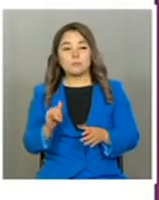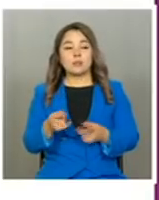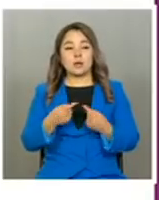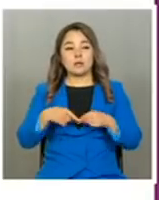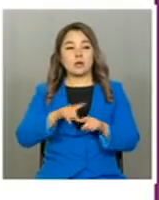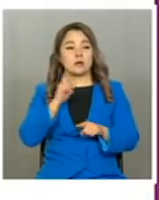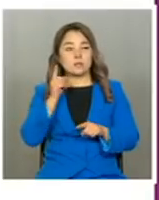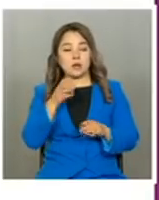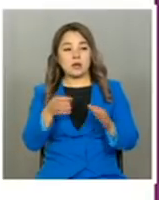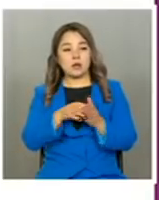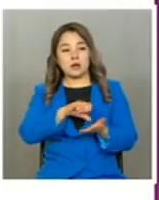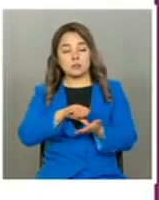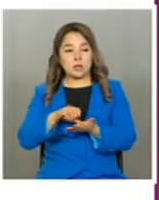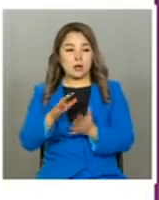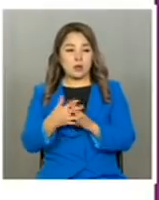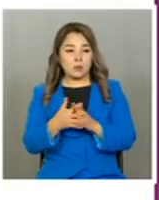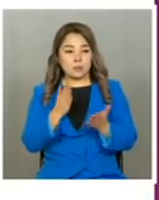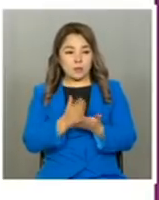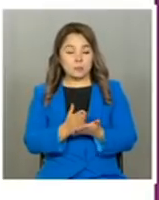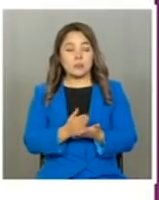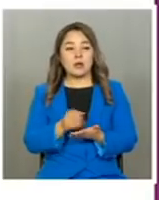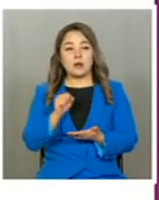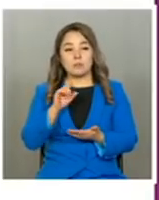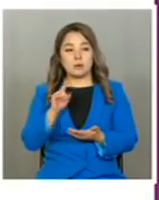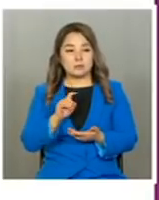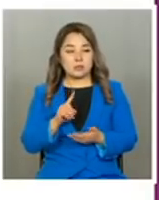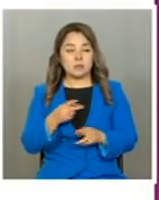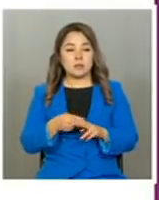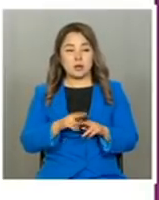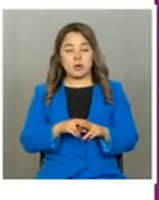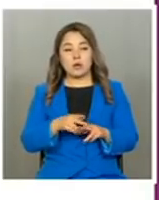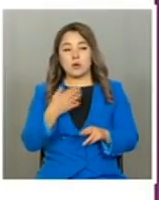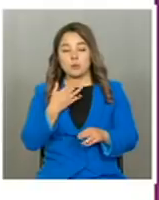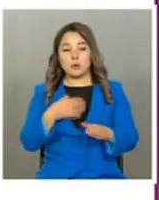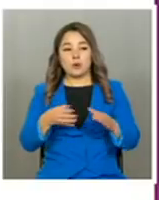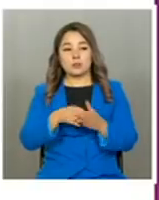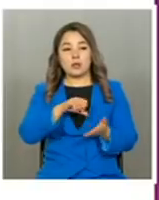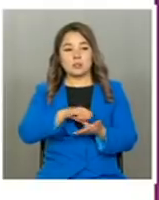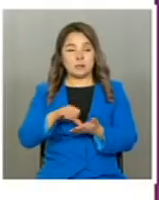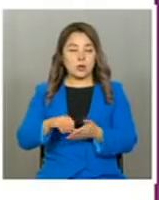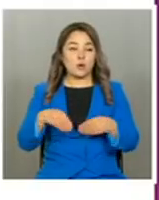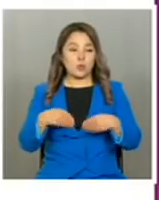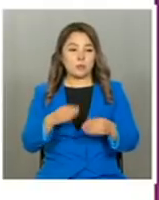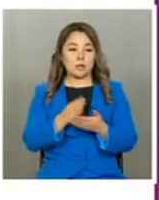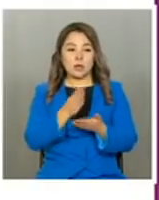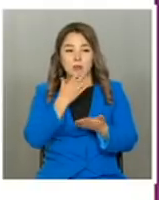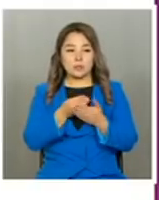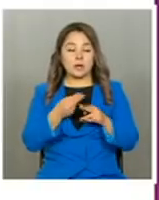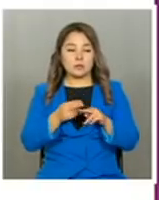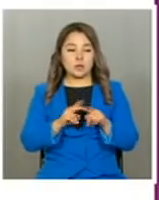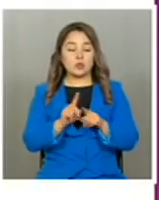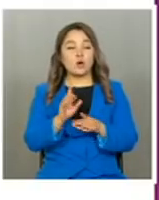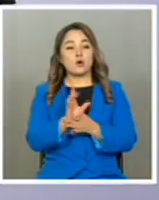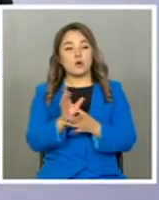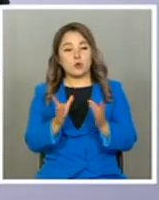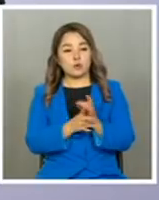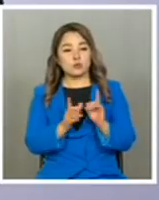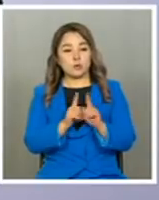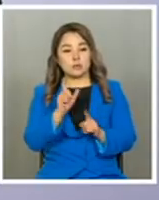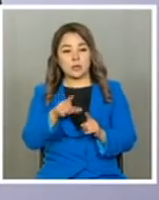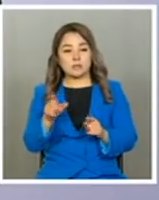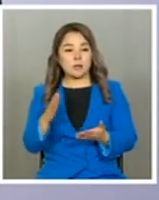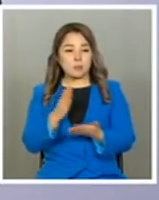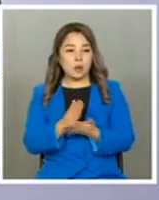менен абыздар, қатардағы бұқара малшылар менен егіншілер болған. Үйсін қоғамында құлдар да болған.